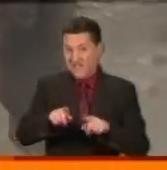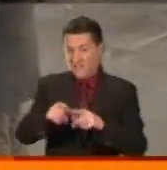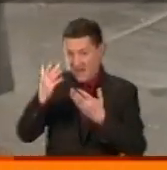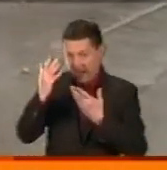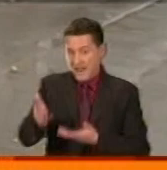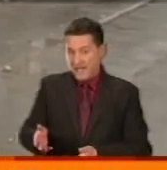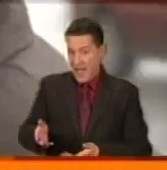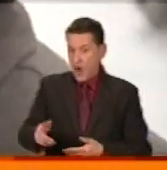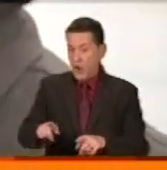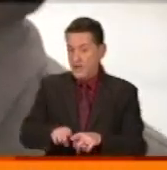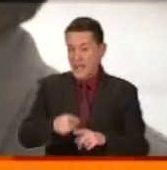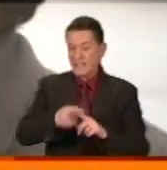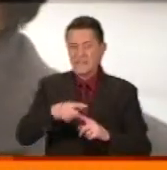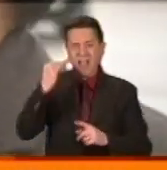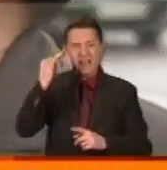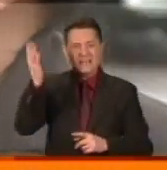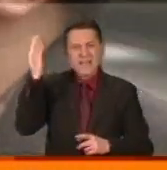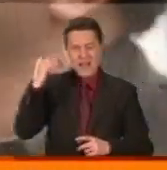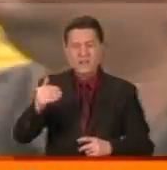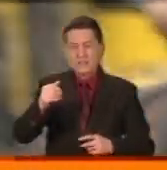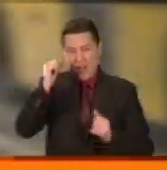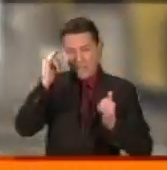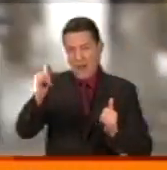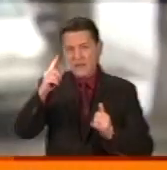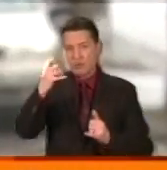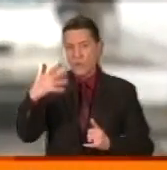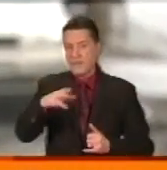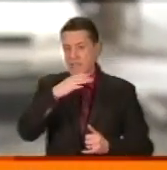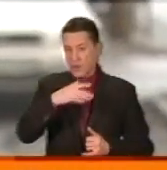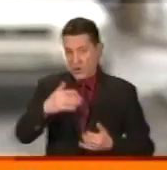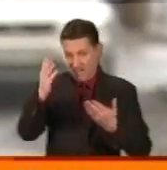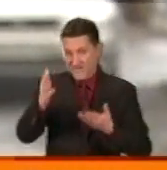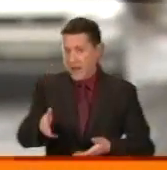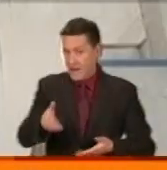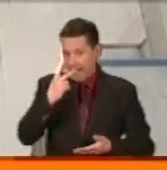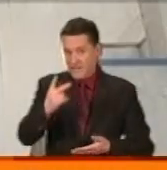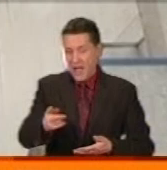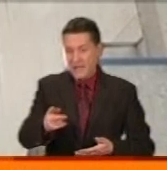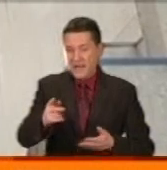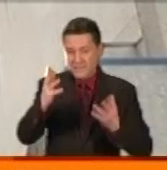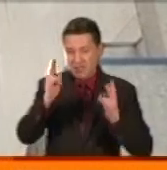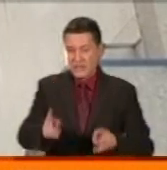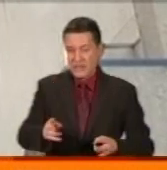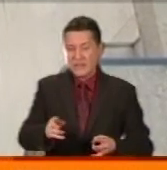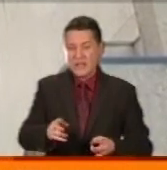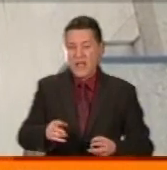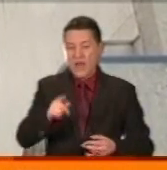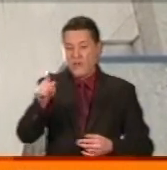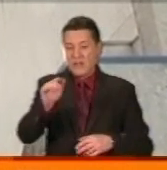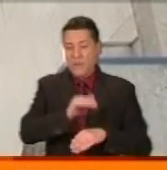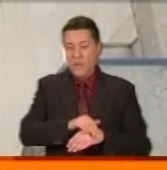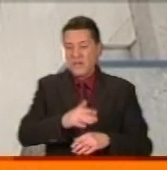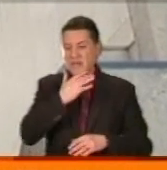Ось так Це історична пам'ятка будинку 150 років і він теж виглядає стижеть поміти